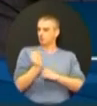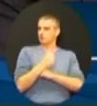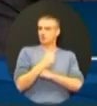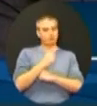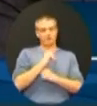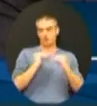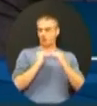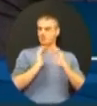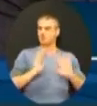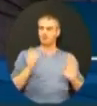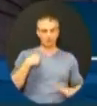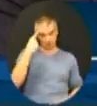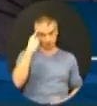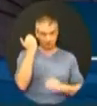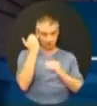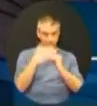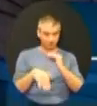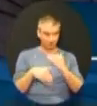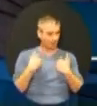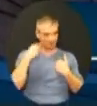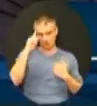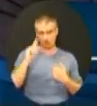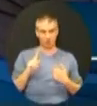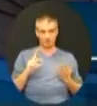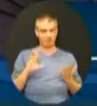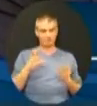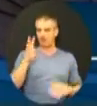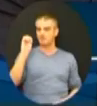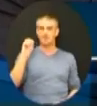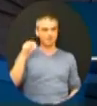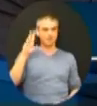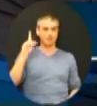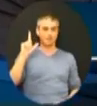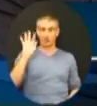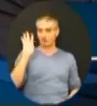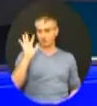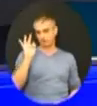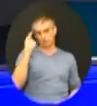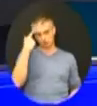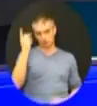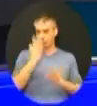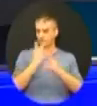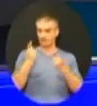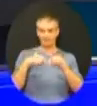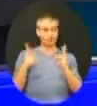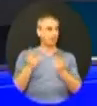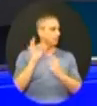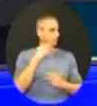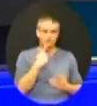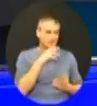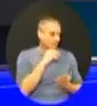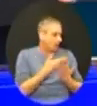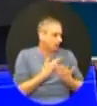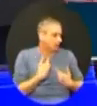מזלזלת ו מתאימה אני חושבת שבסופו של דבר אני לא יודעת מה מנדל ביט חושב הוא עבר ועדת איתור אני היה ברור מדבר על